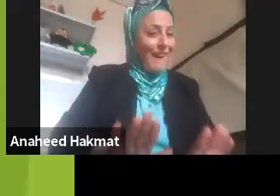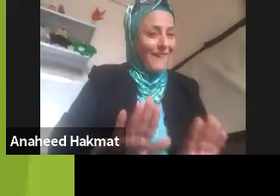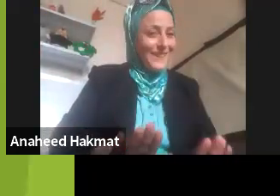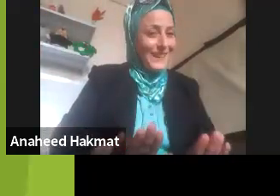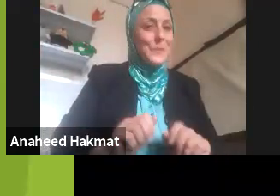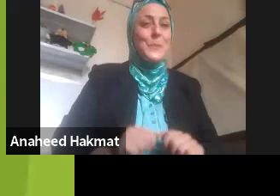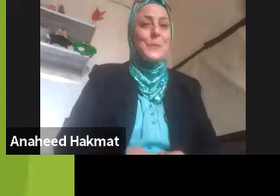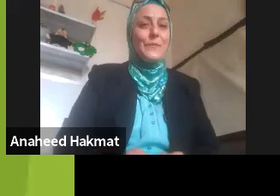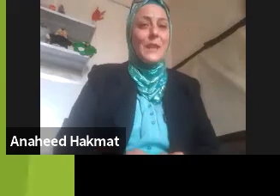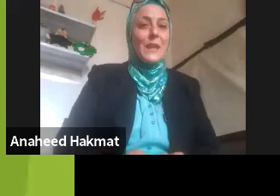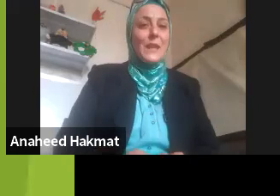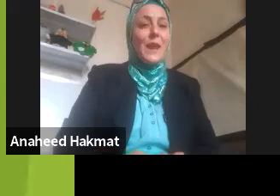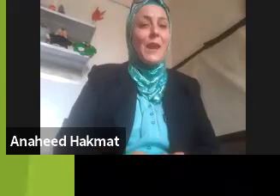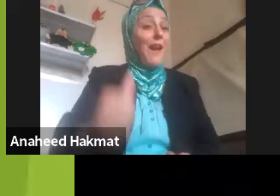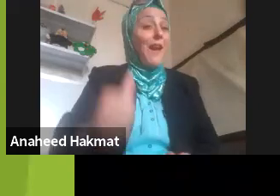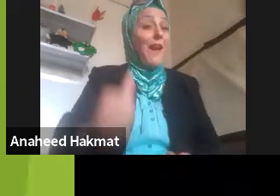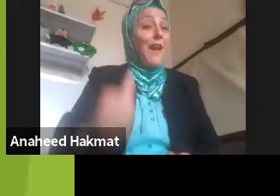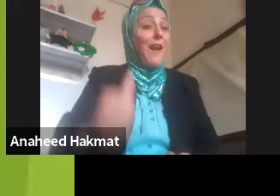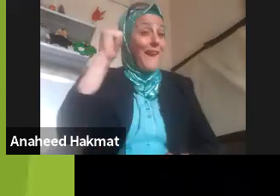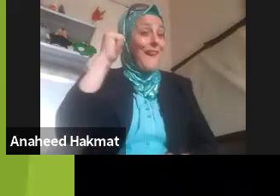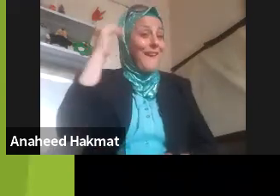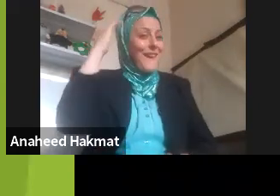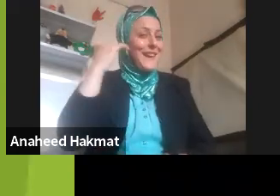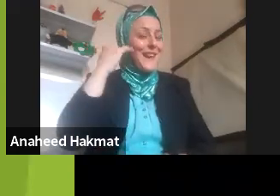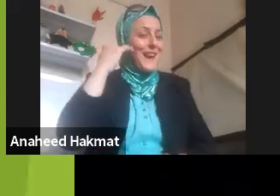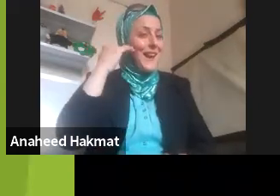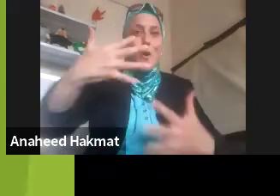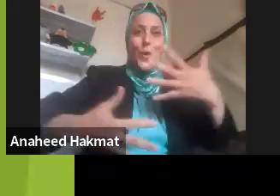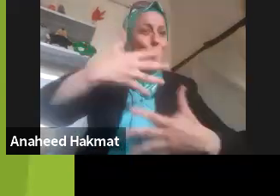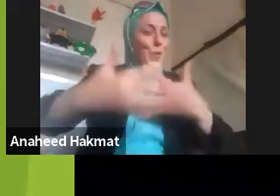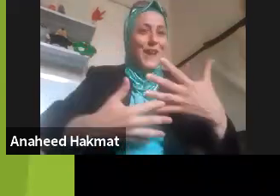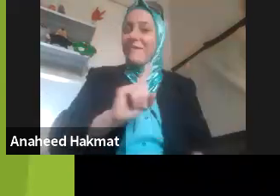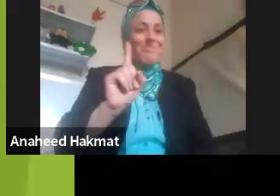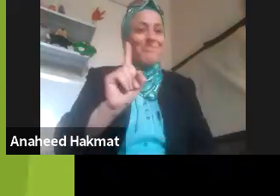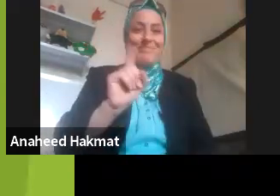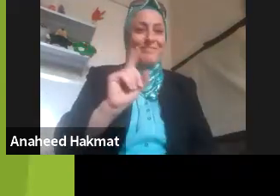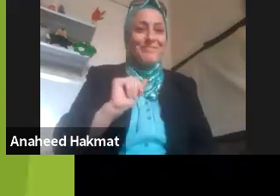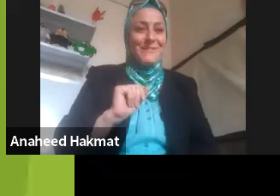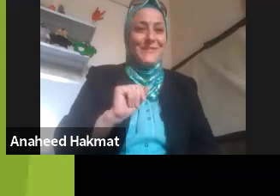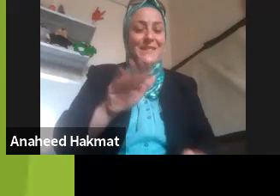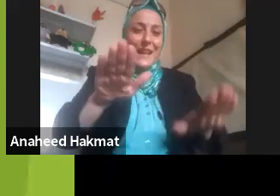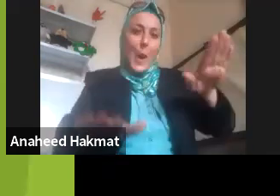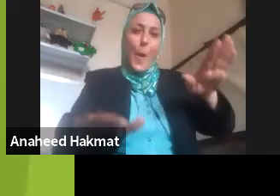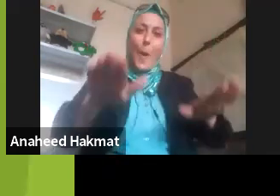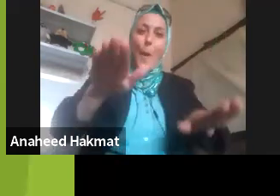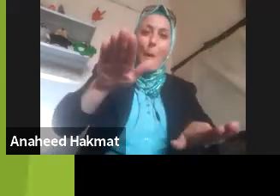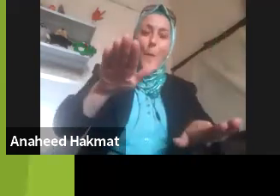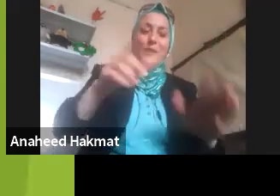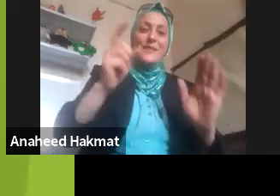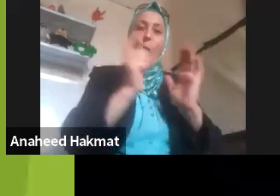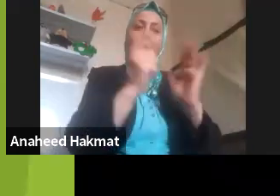هي تفاعلية، ليست هنا على مستوى القرار أو البدء بالموضوع، هي على